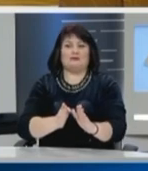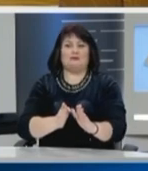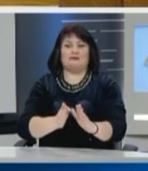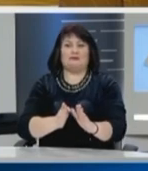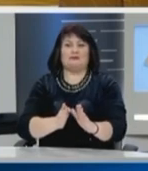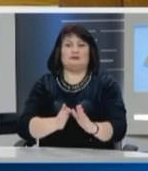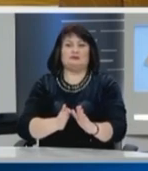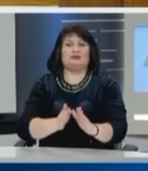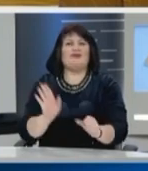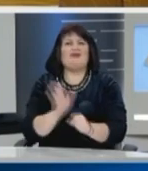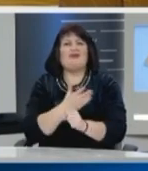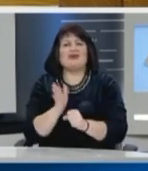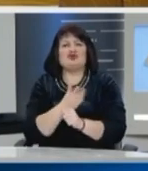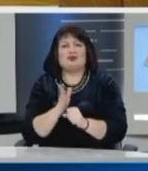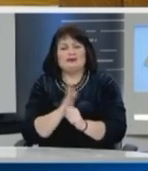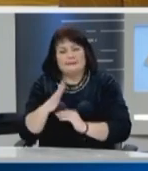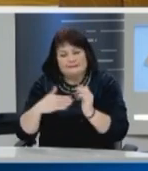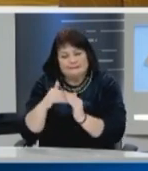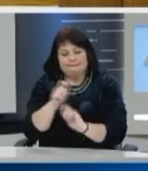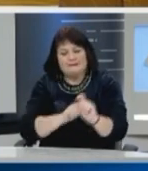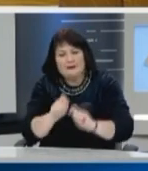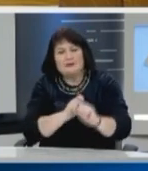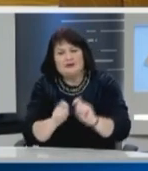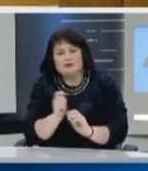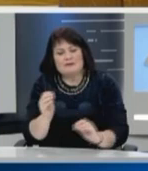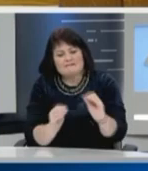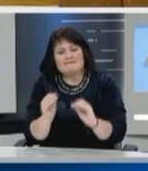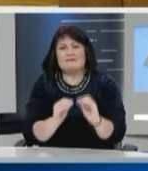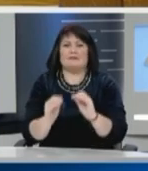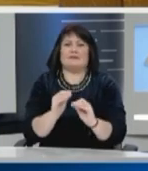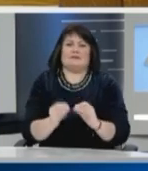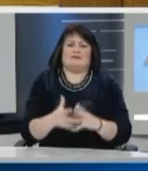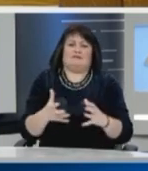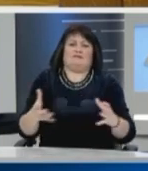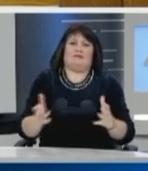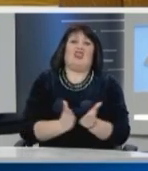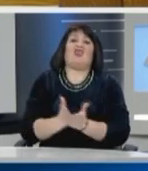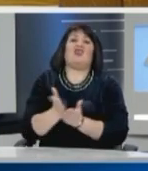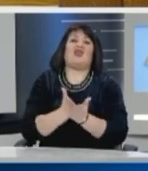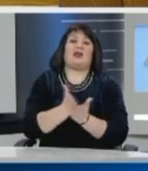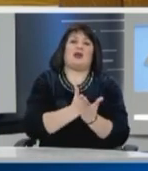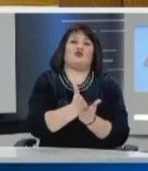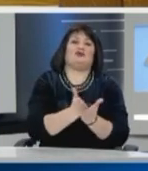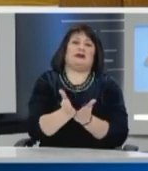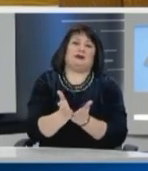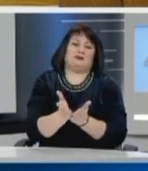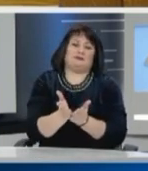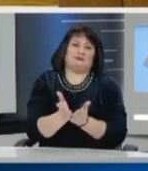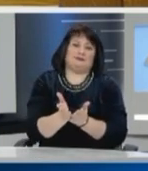για την επούλωση των μεγάλων πληγών και για την διεύρυνση της δικαιοσύνης,